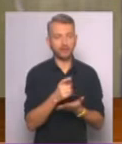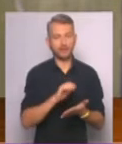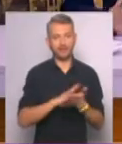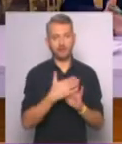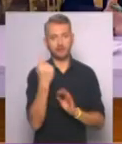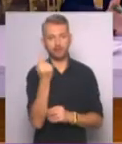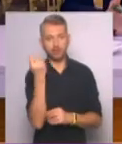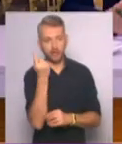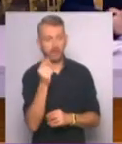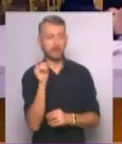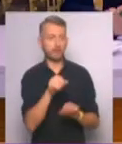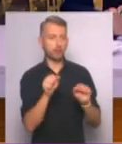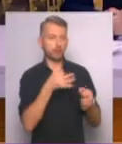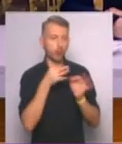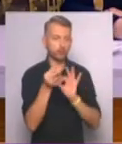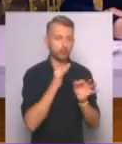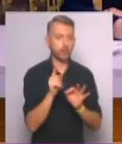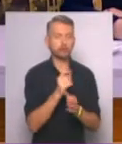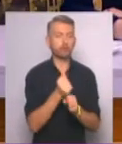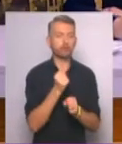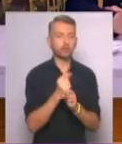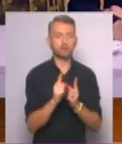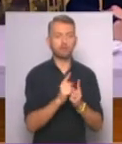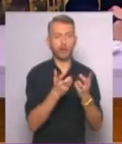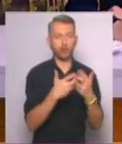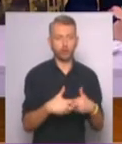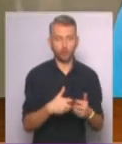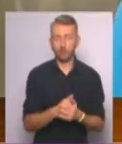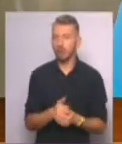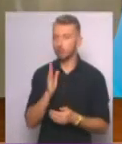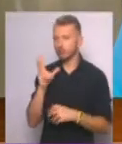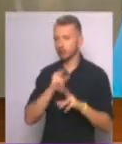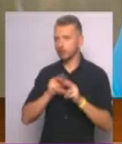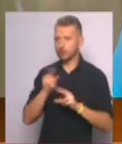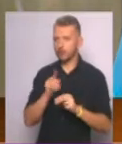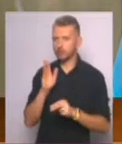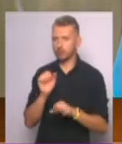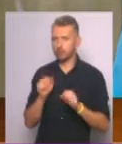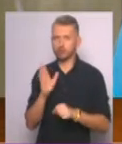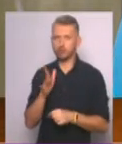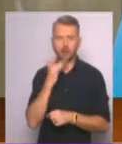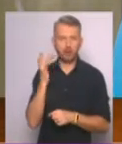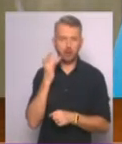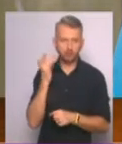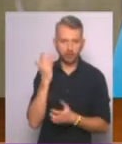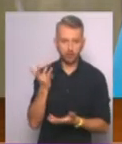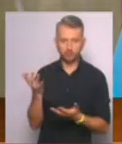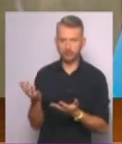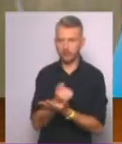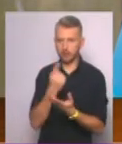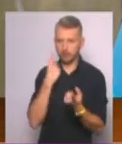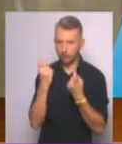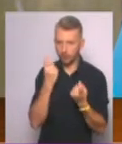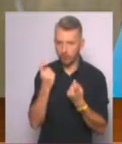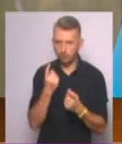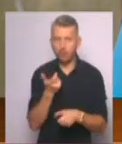а також і зможуть проконсультувати, що робити з перерахунком. Звичайно, будемо сподіватися, що набагато легше можна буде вже дістати після цієї процедури інформацію. Я